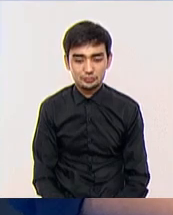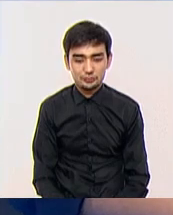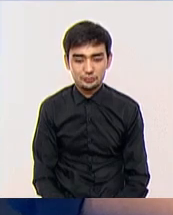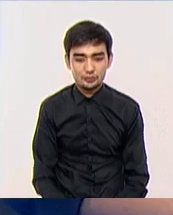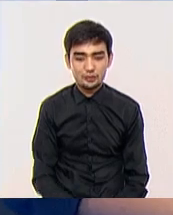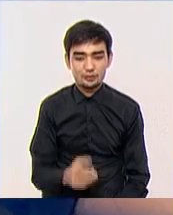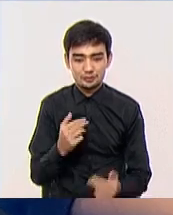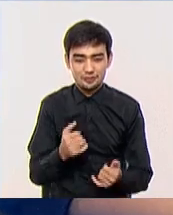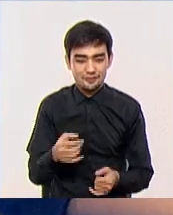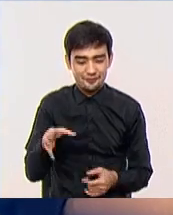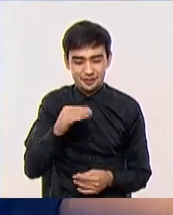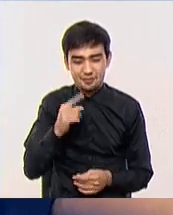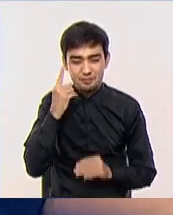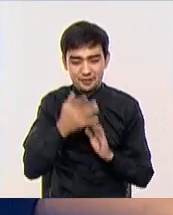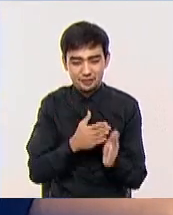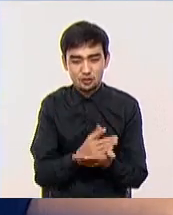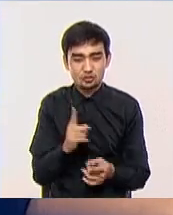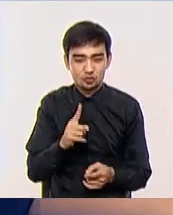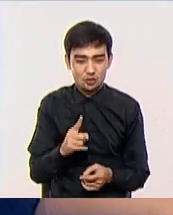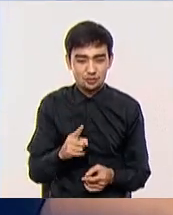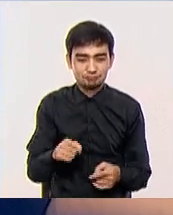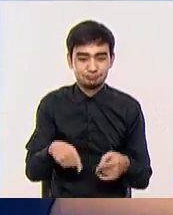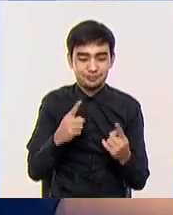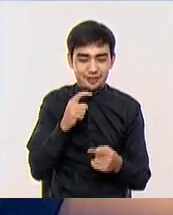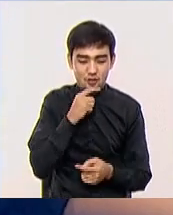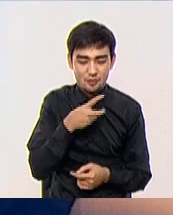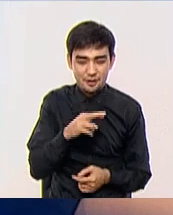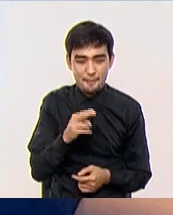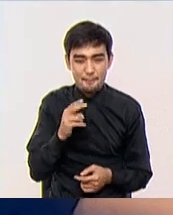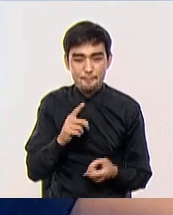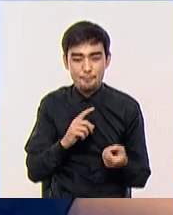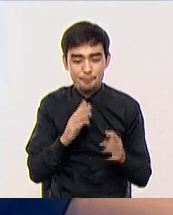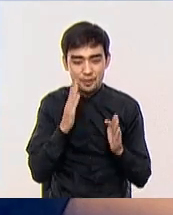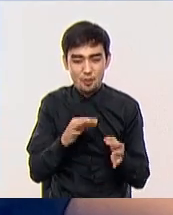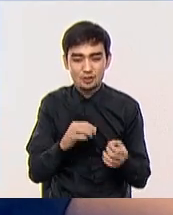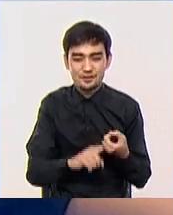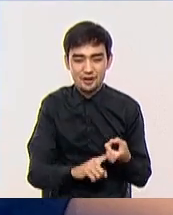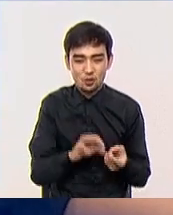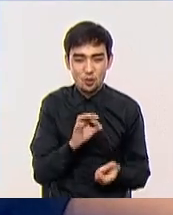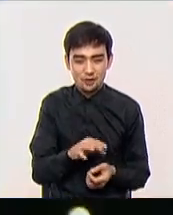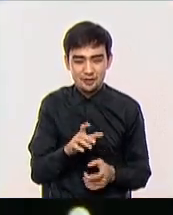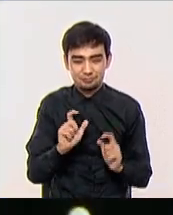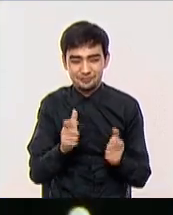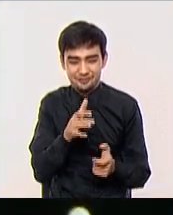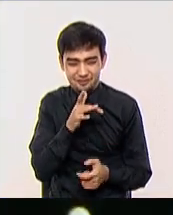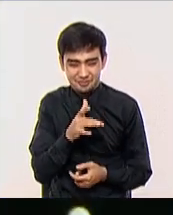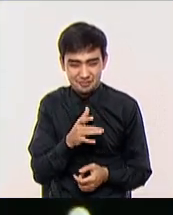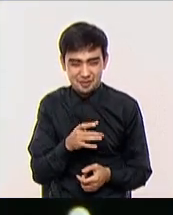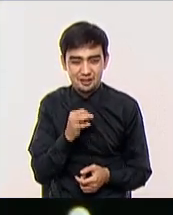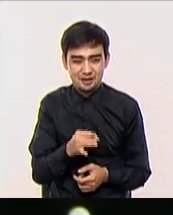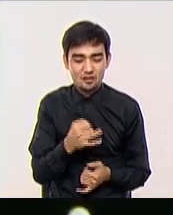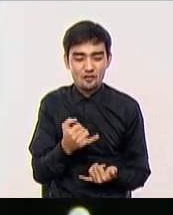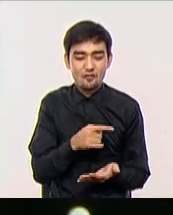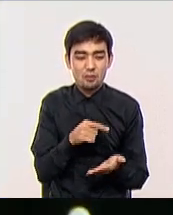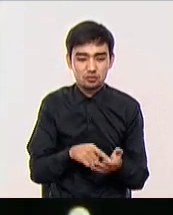Да, Наталья, всем понятно, что восстановление экономик напрямую зависит от благоприятной эпидситуации. В этом